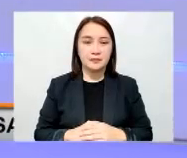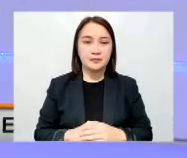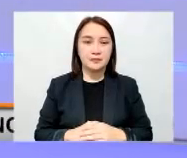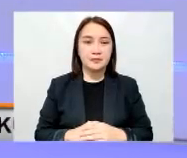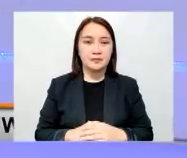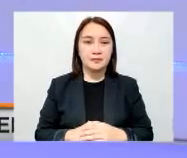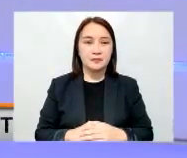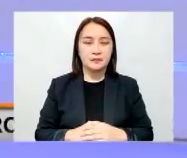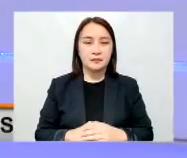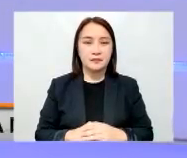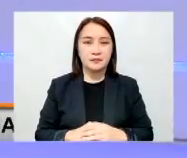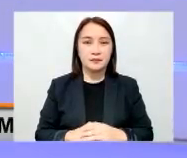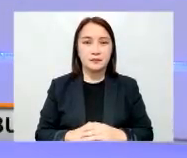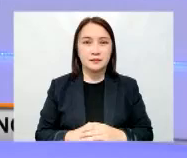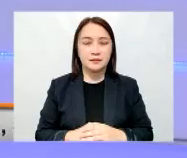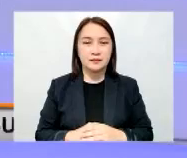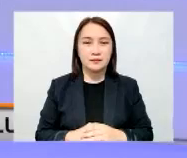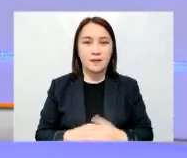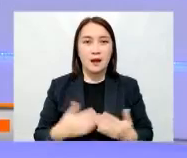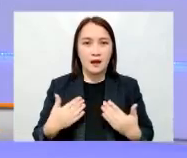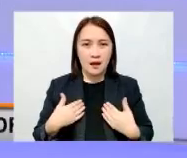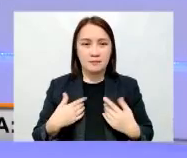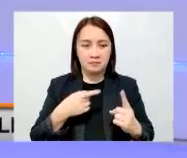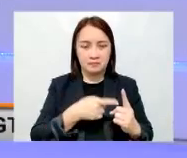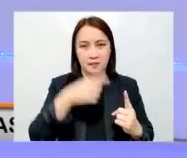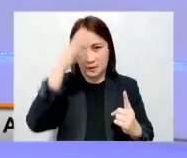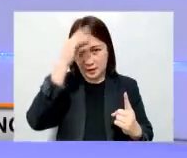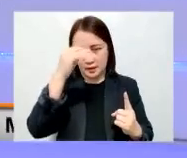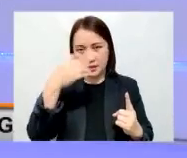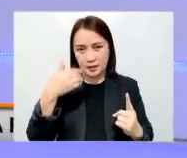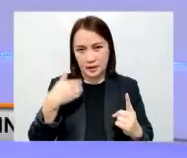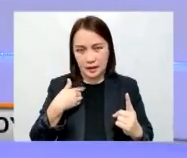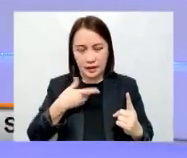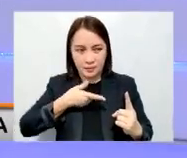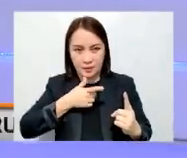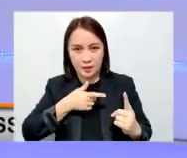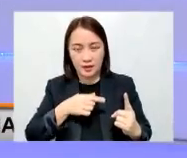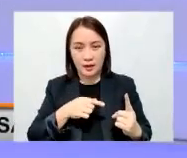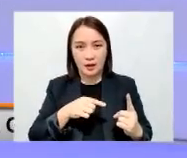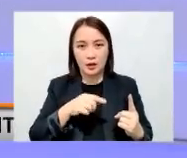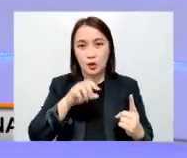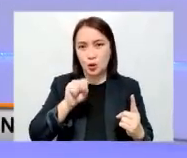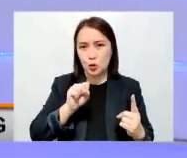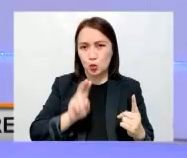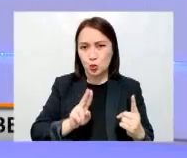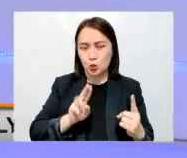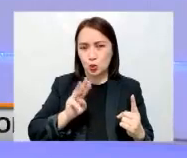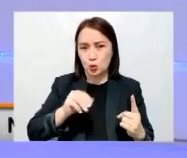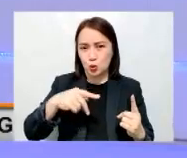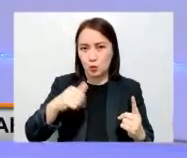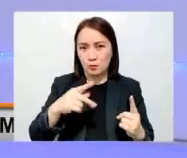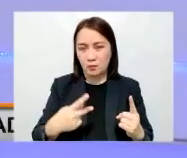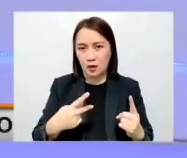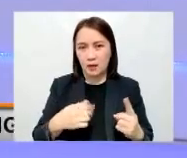Sa pool ng bala ng sumpak ang isang lalaki sa Tondo, Maynila. Pati ang bumaril na putulan din ng daliri. Nasa frontline na balitang